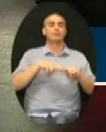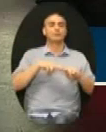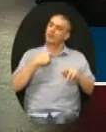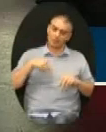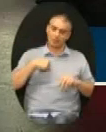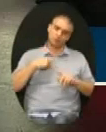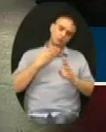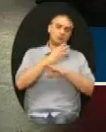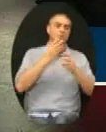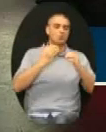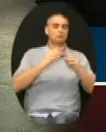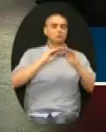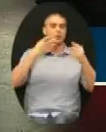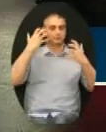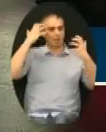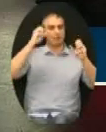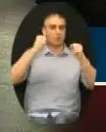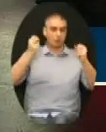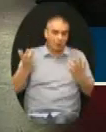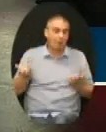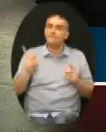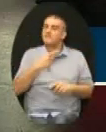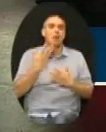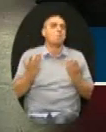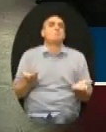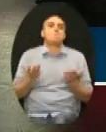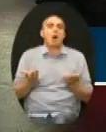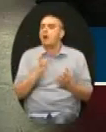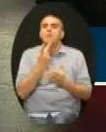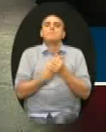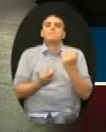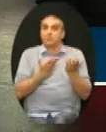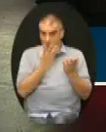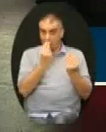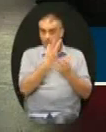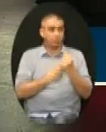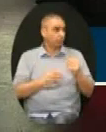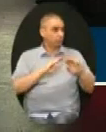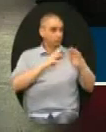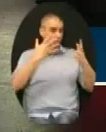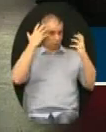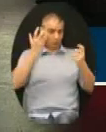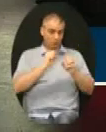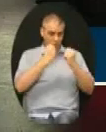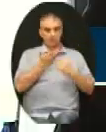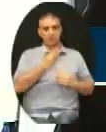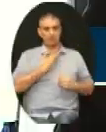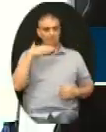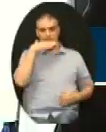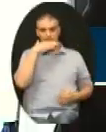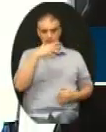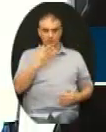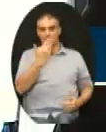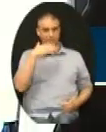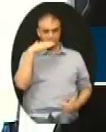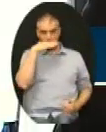אז אנחנו נלך למועצת חכמי התורה. בסדר, נו. מה? יש לכם הרבה מה להפסיד. מועצת גדולי התורה תתכנס עוד לפני פסח. עוד